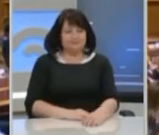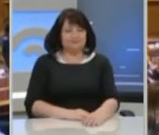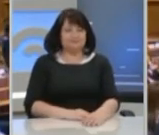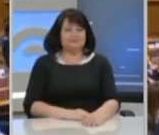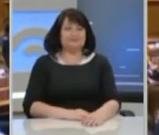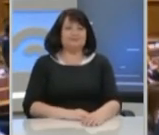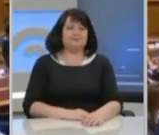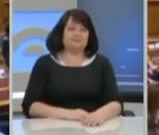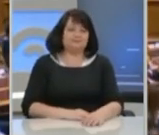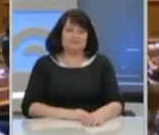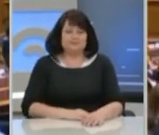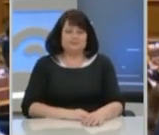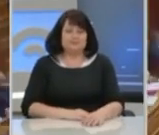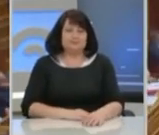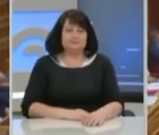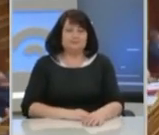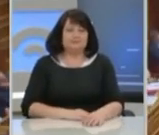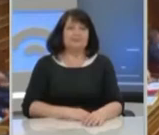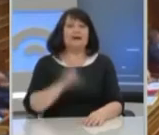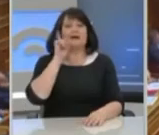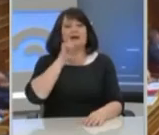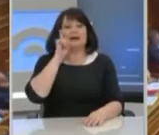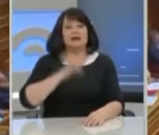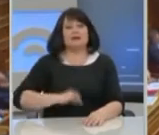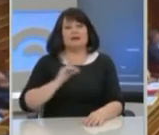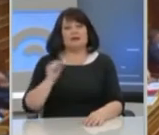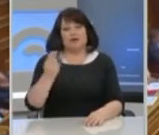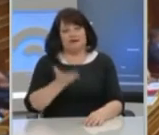Κυρίες και κύριοι συνάδελφοι, κυρίες και κύριοι συνάδελφοι,